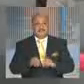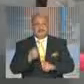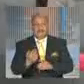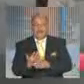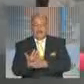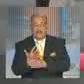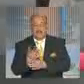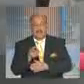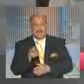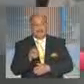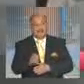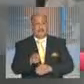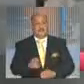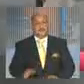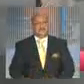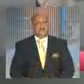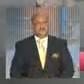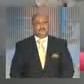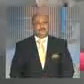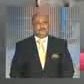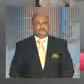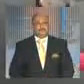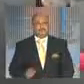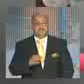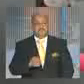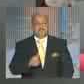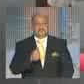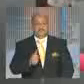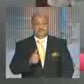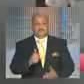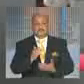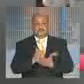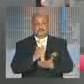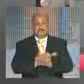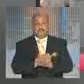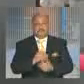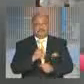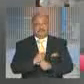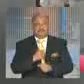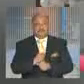للتصدير برا لأوروب، وفي نفس الوقت يلزمنا ندخل شوية شوية